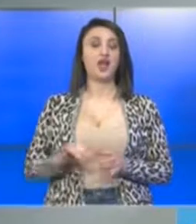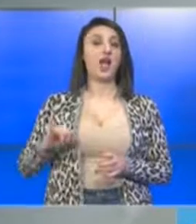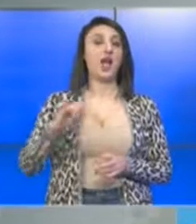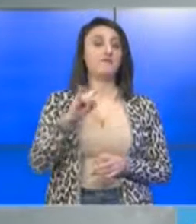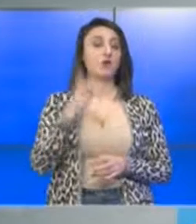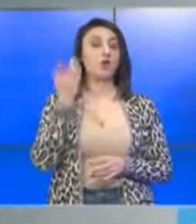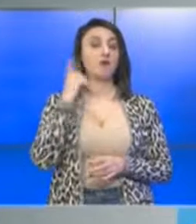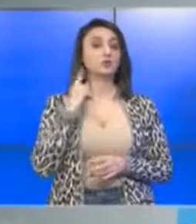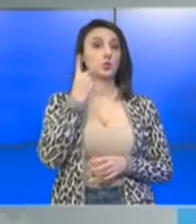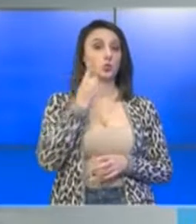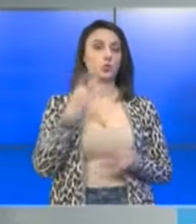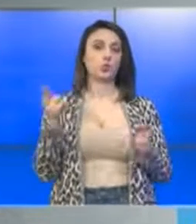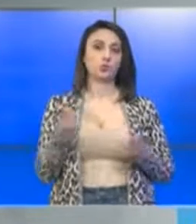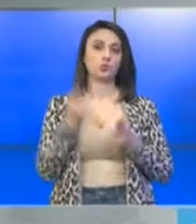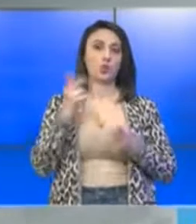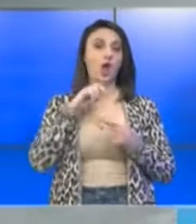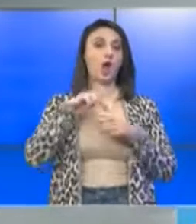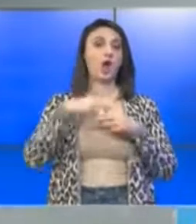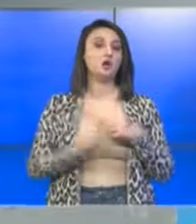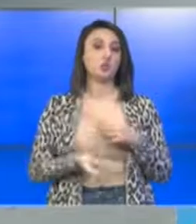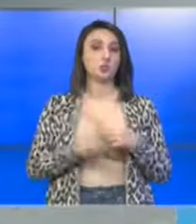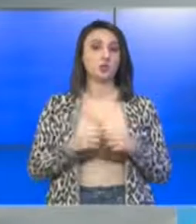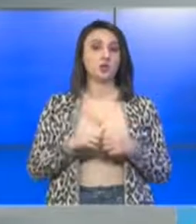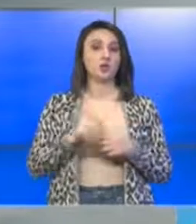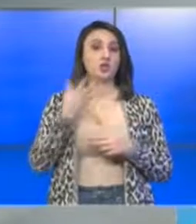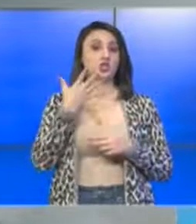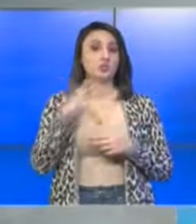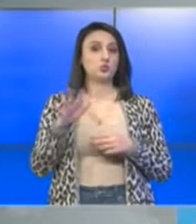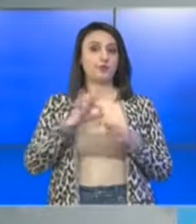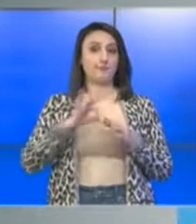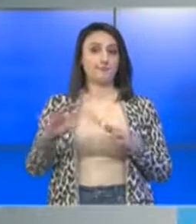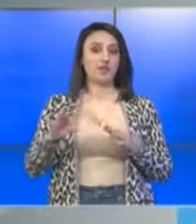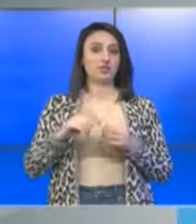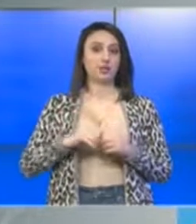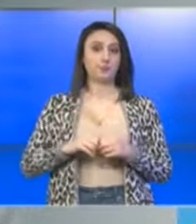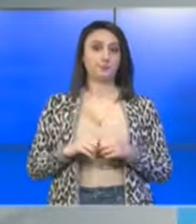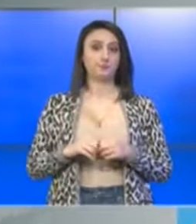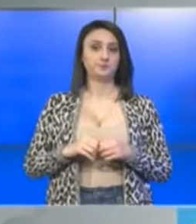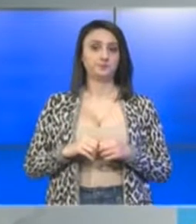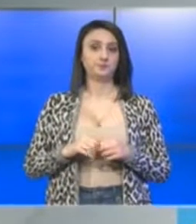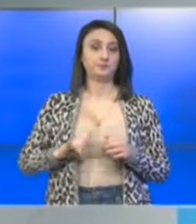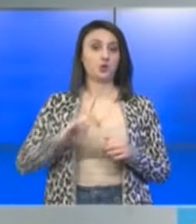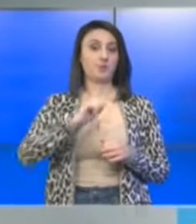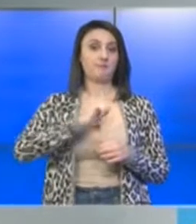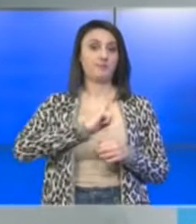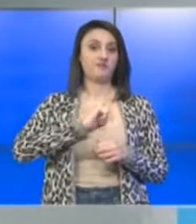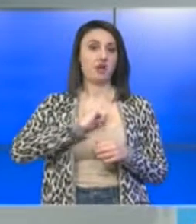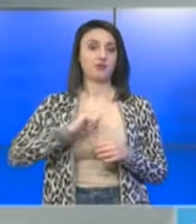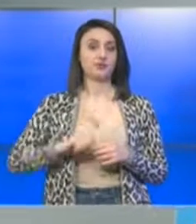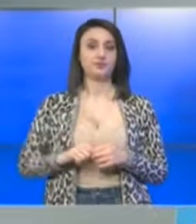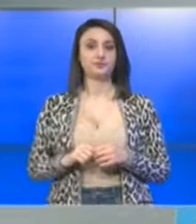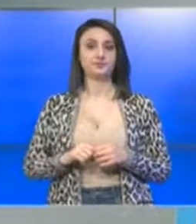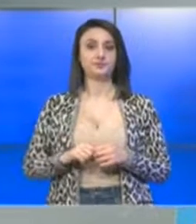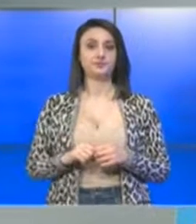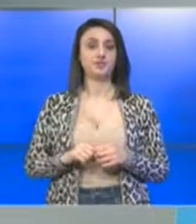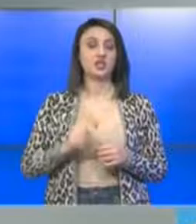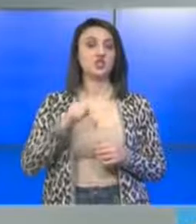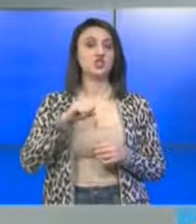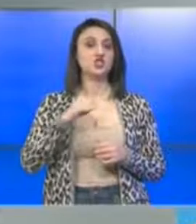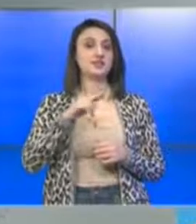Avionul, care era unul ultraușor, s-a prăbușit la aproximativ 500 de metri de aerodromul privat de la marginea localității arădene